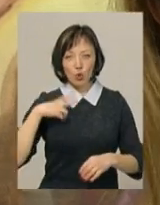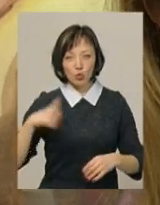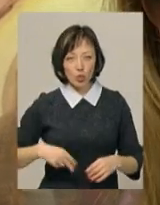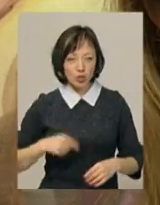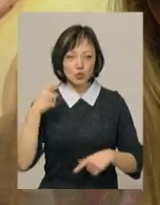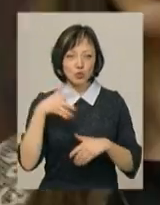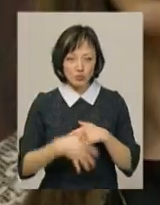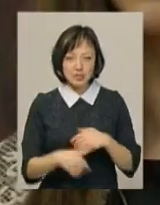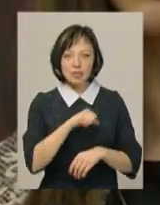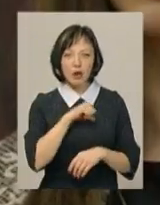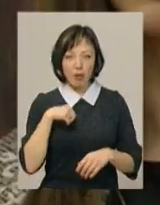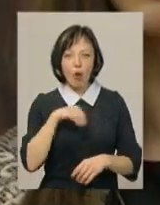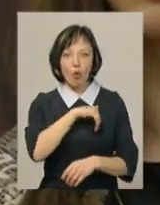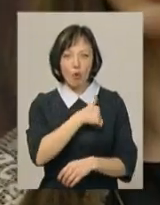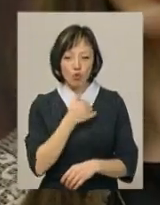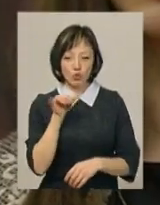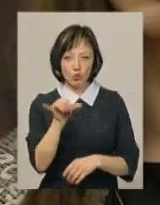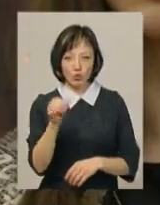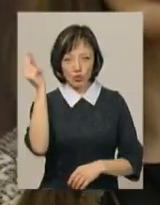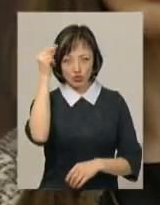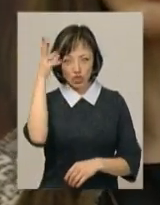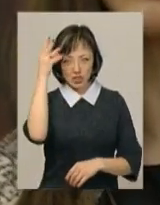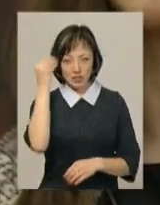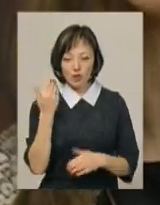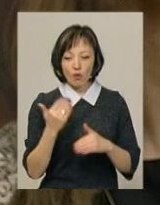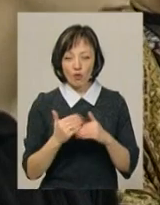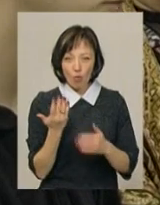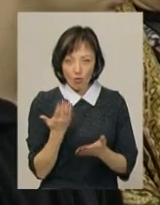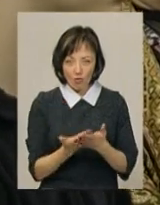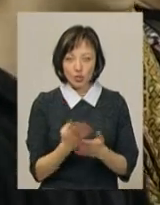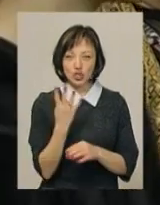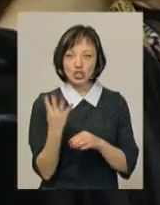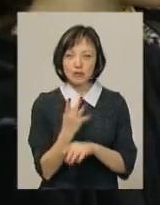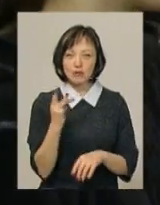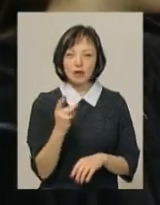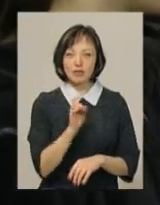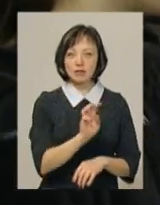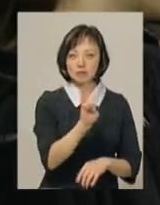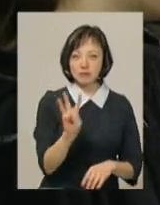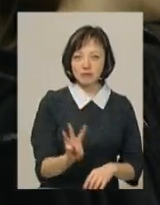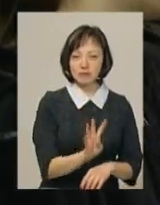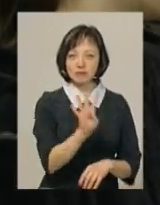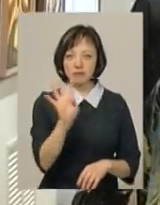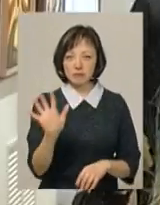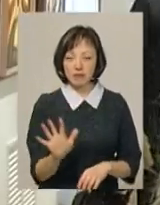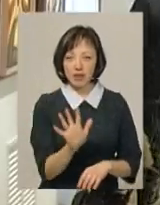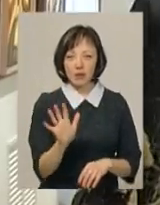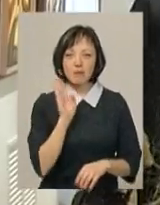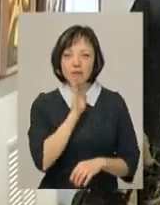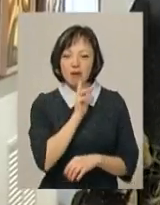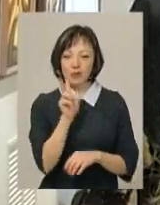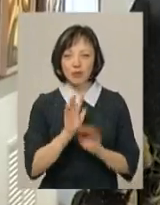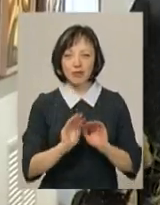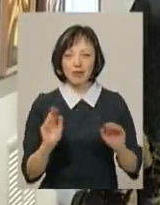і зрозуміла, що сама хоче у нього вчитися. І от 4 рази на тиждень, по 3-5 годин, мама трьох дітей справно